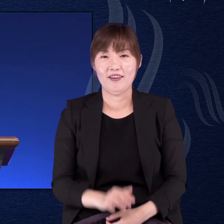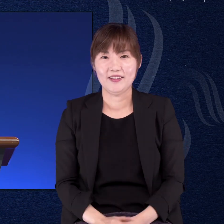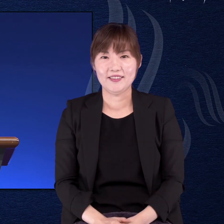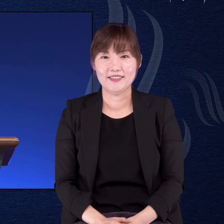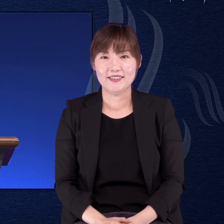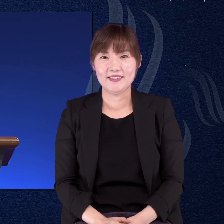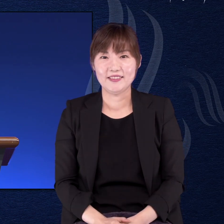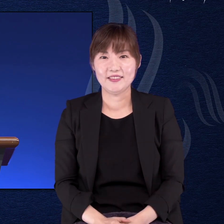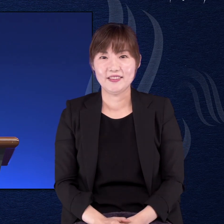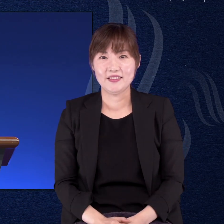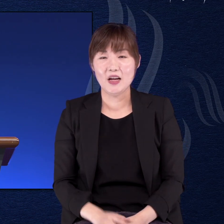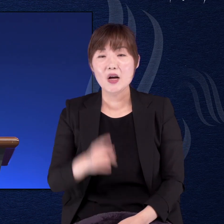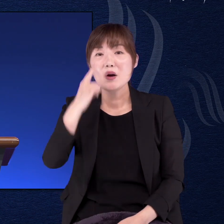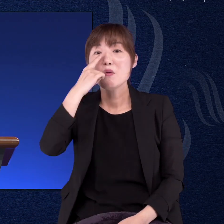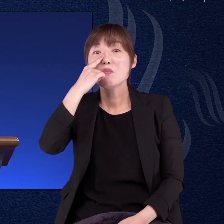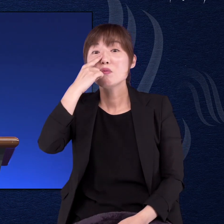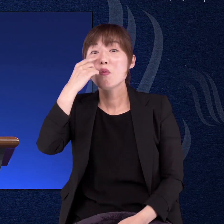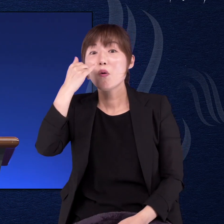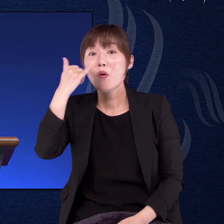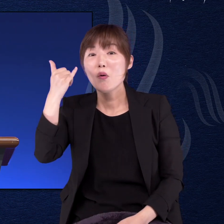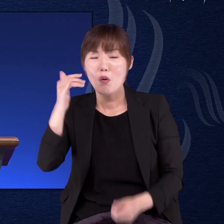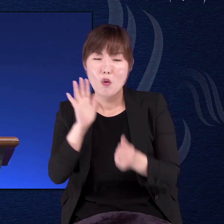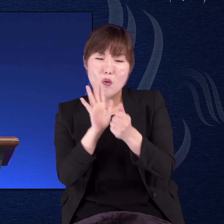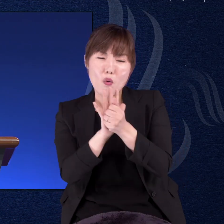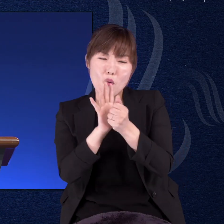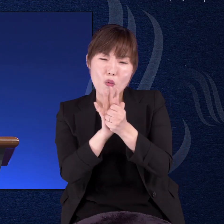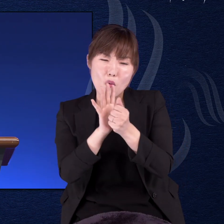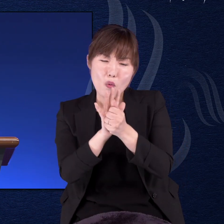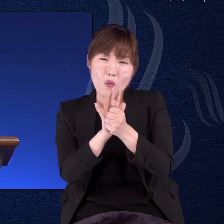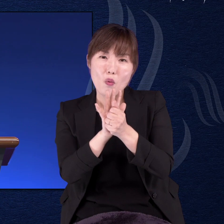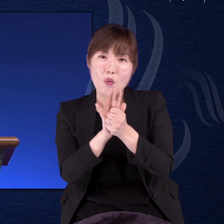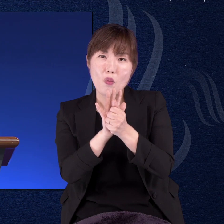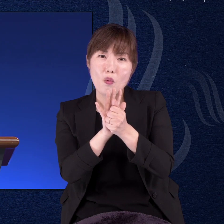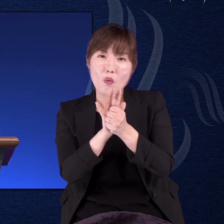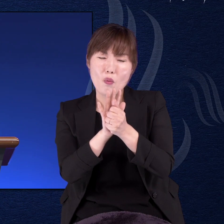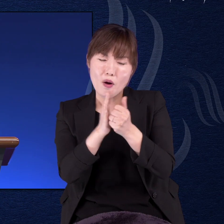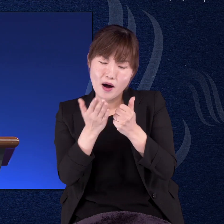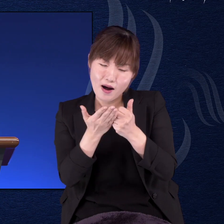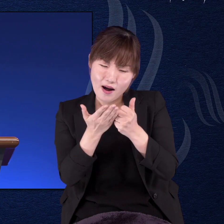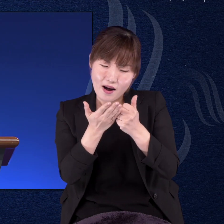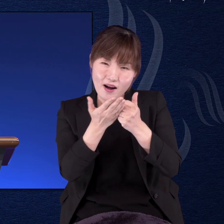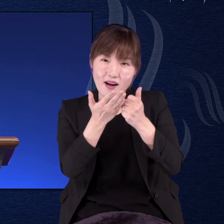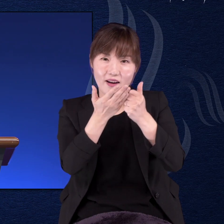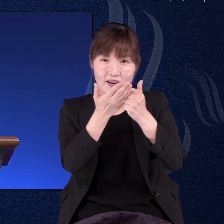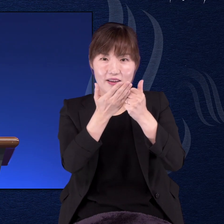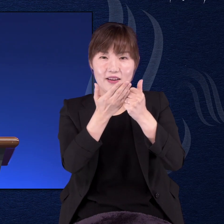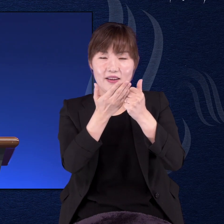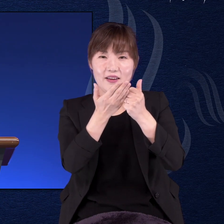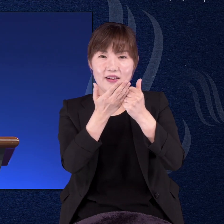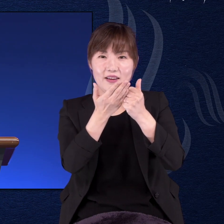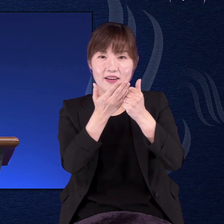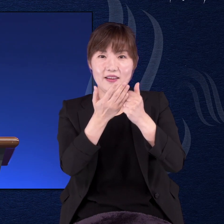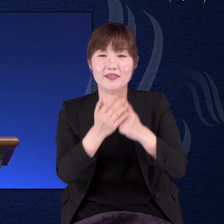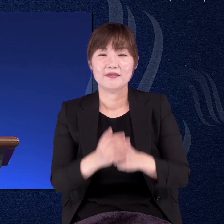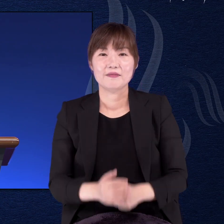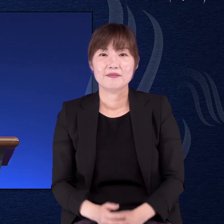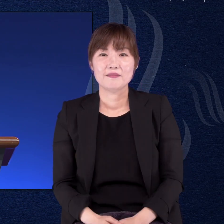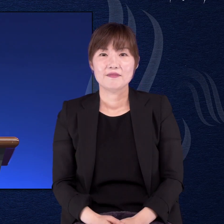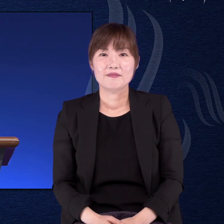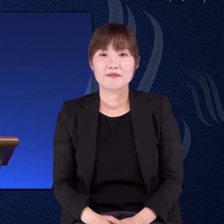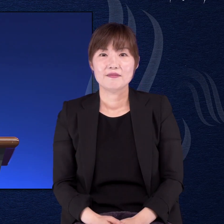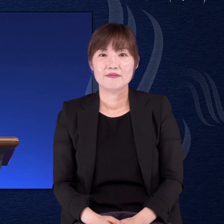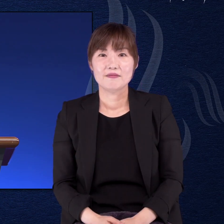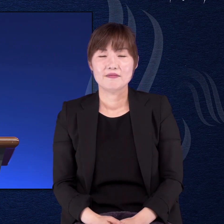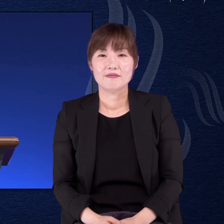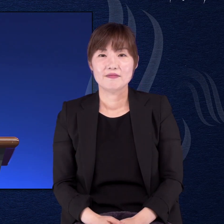있도록 도와주고요. 그리고 그 달란트를 잘 개발할 수 있도록 부모가 여러 가지로 서포트 해주는